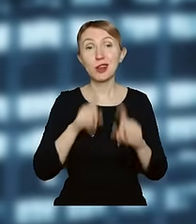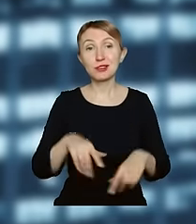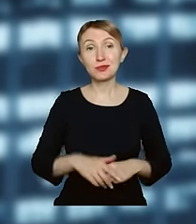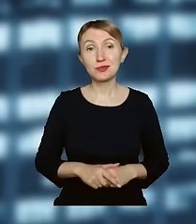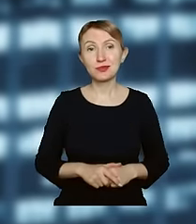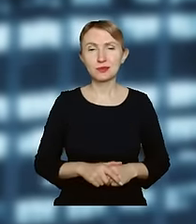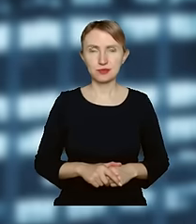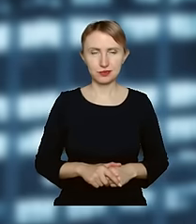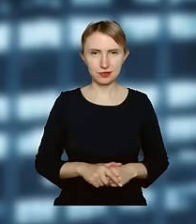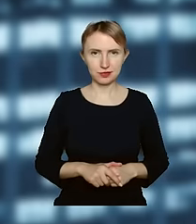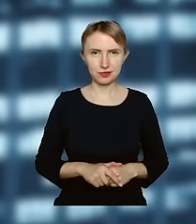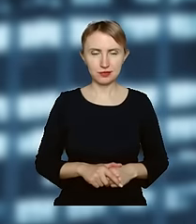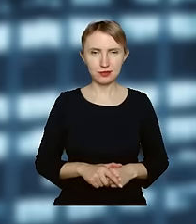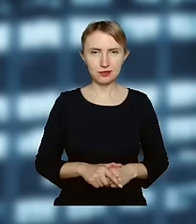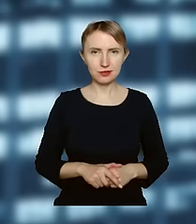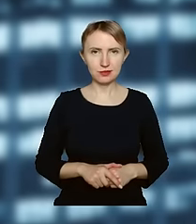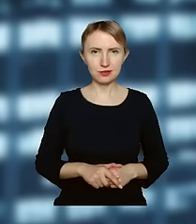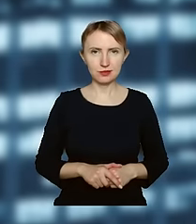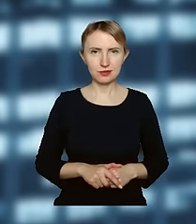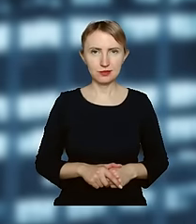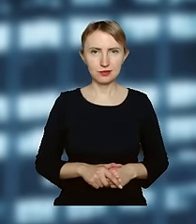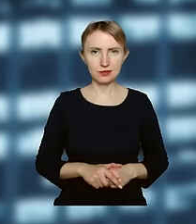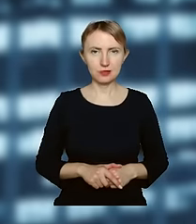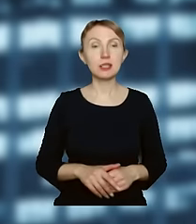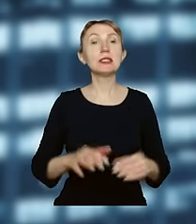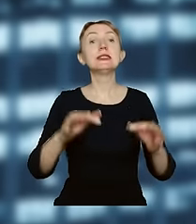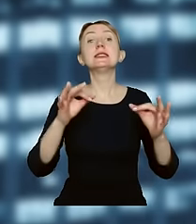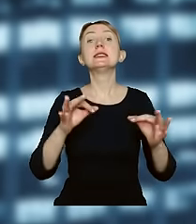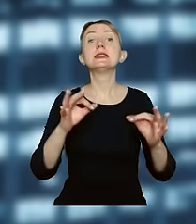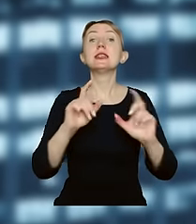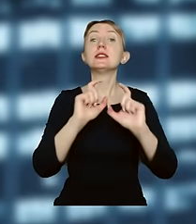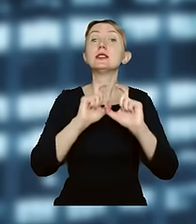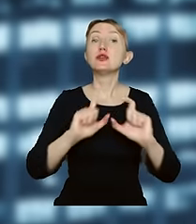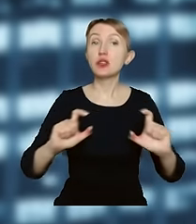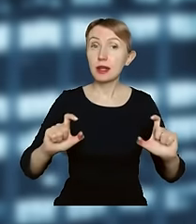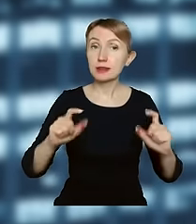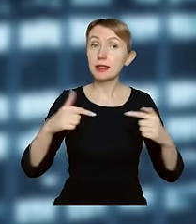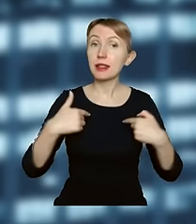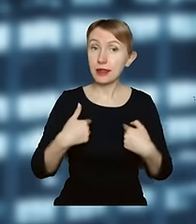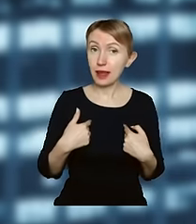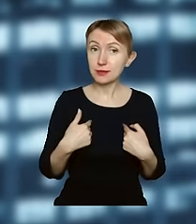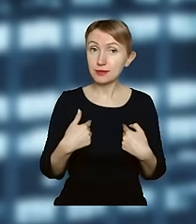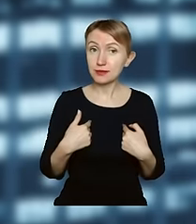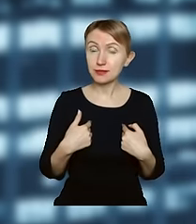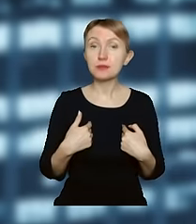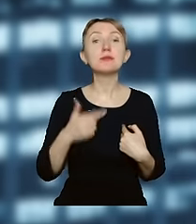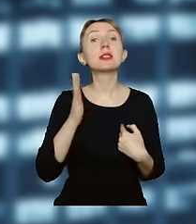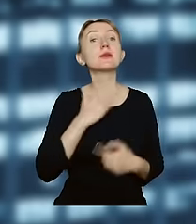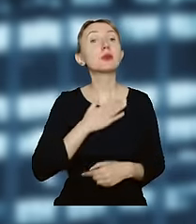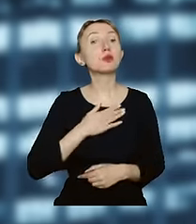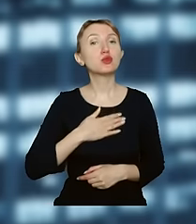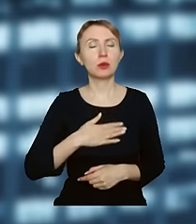Proszę szanownych państwa, nadejszła oto ta chwila, kiedy ja będę miał